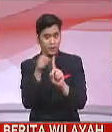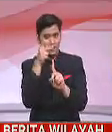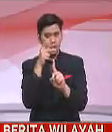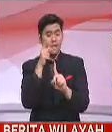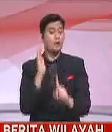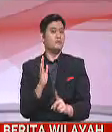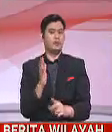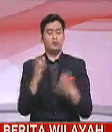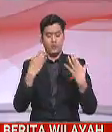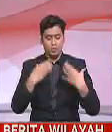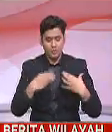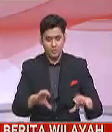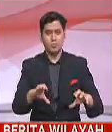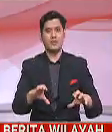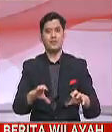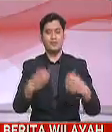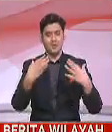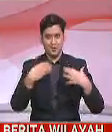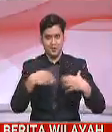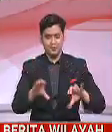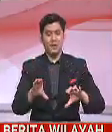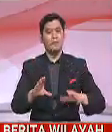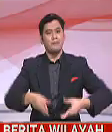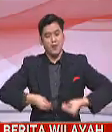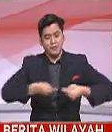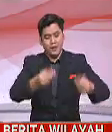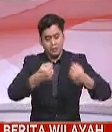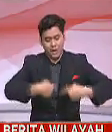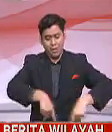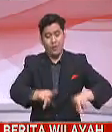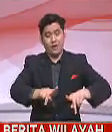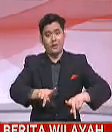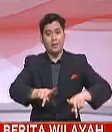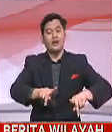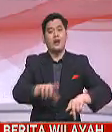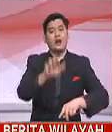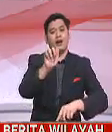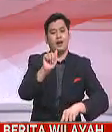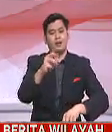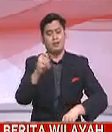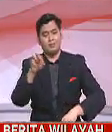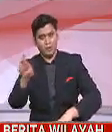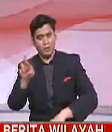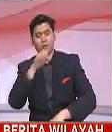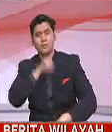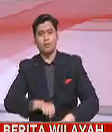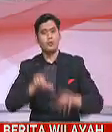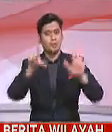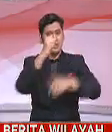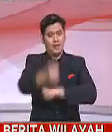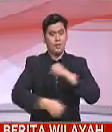untuk merealisasikan impian adik Ahmad Dhani ni, berumur 7 tahun, berasal daripada Bakar Kapur